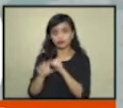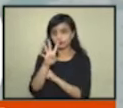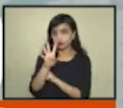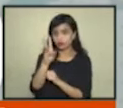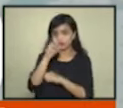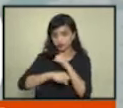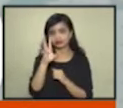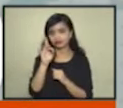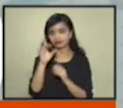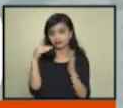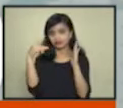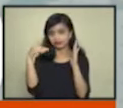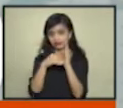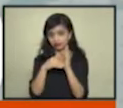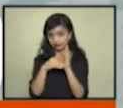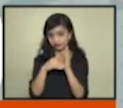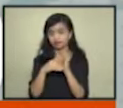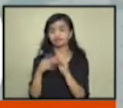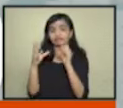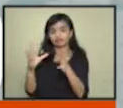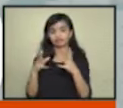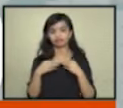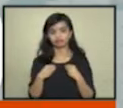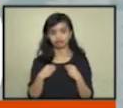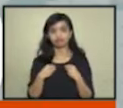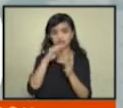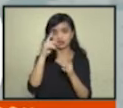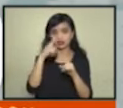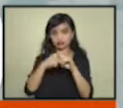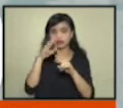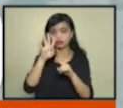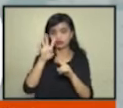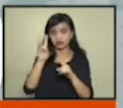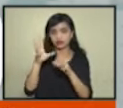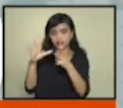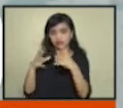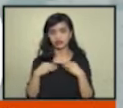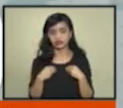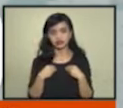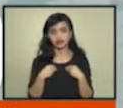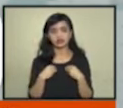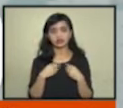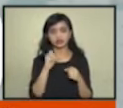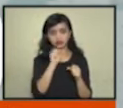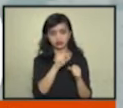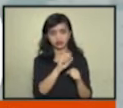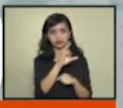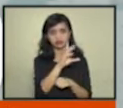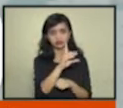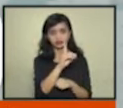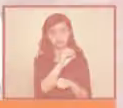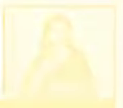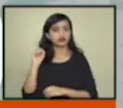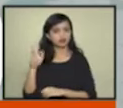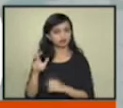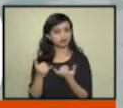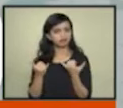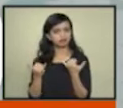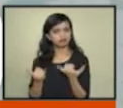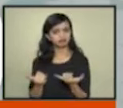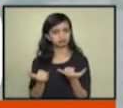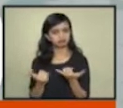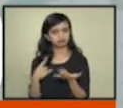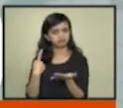years siya nagtrabaho dyan, so 368,000 matatanggap ni Sir Pepe. Kung ano hong yung under sa labor code, sundan ko.